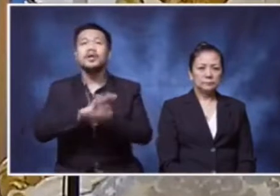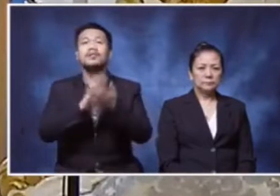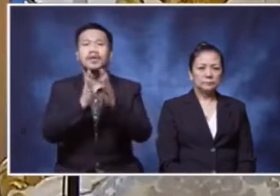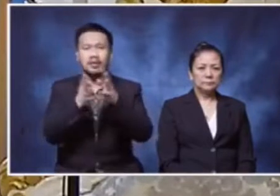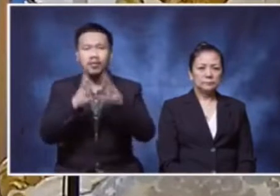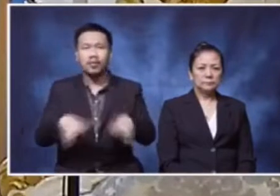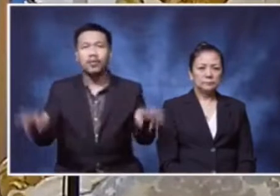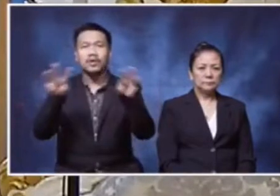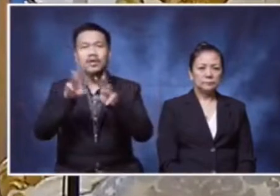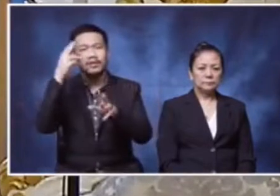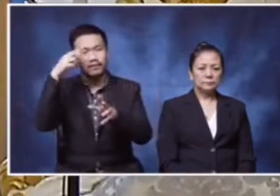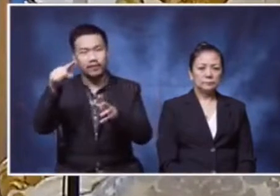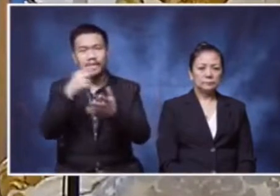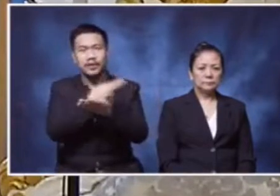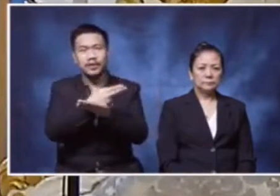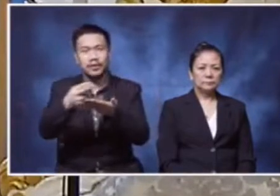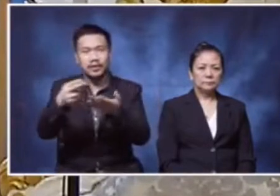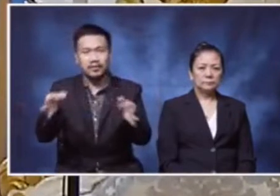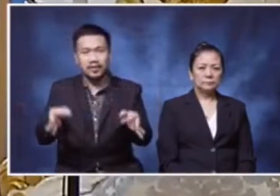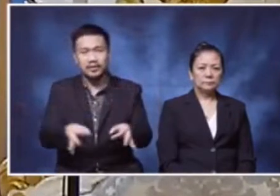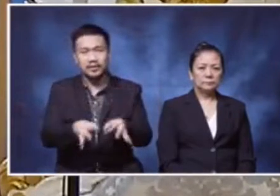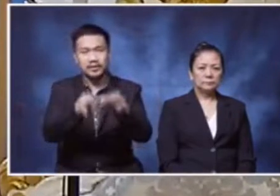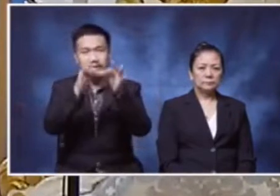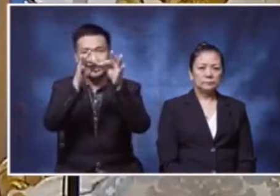marapat gumanap sa banal na pagdiriwang.